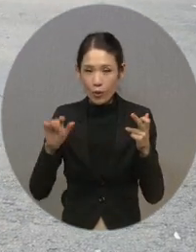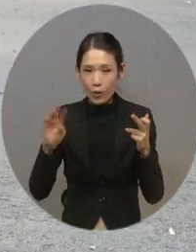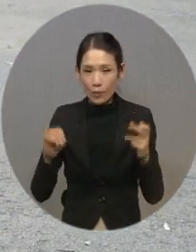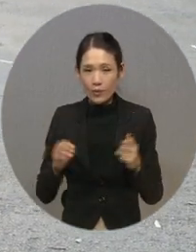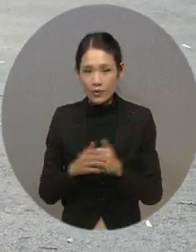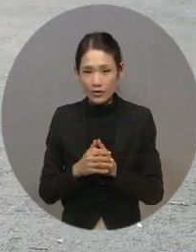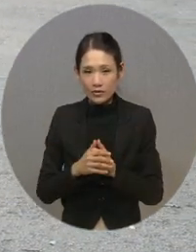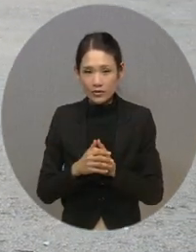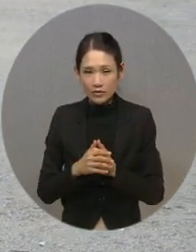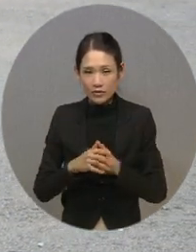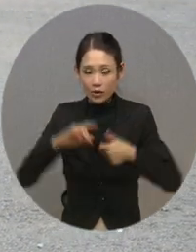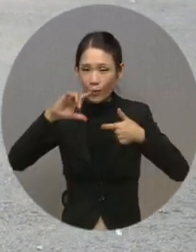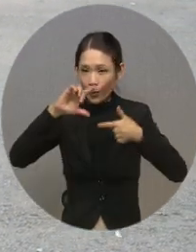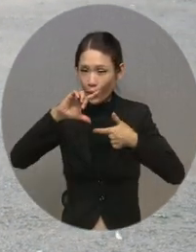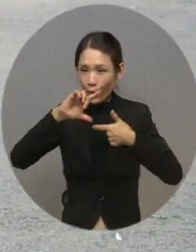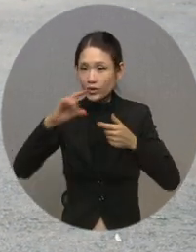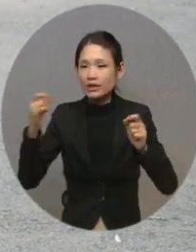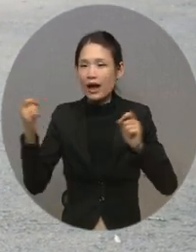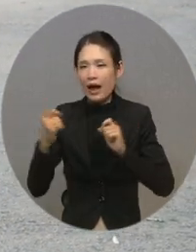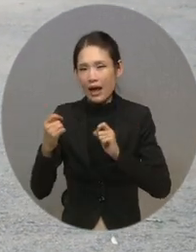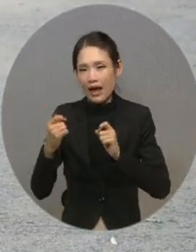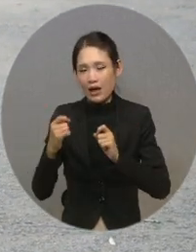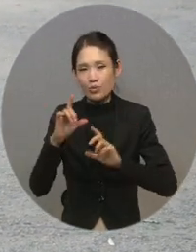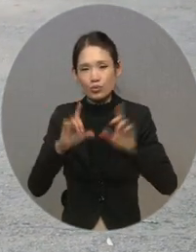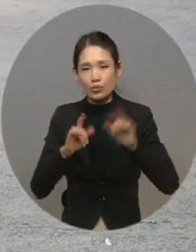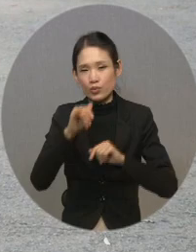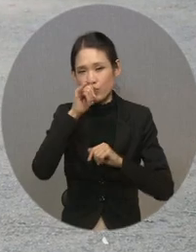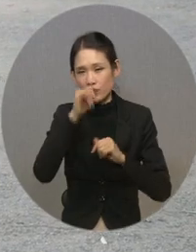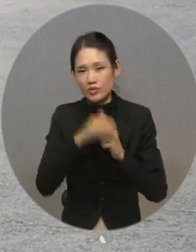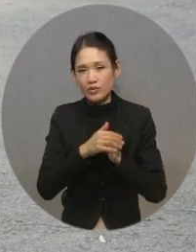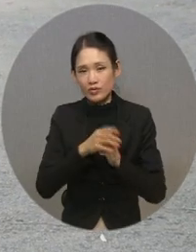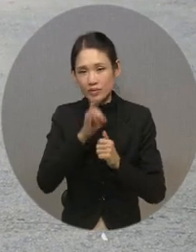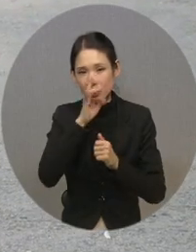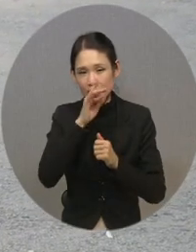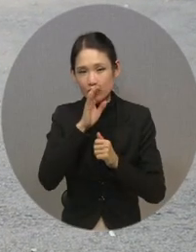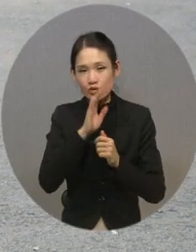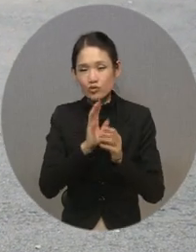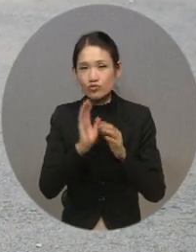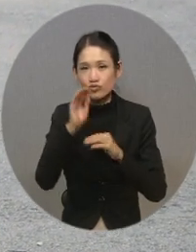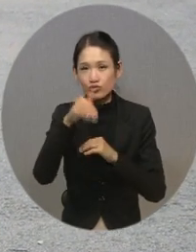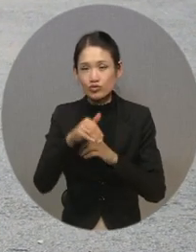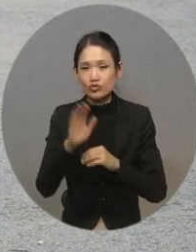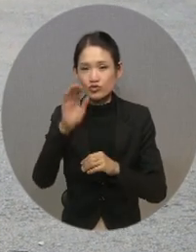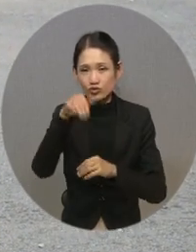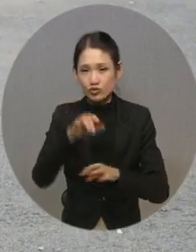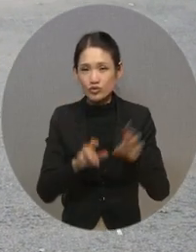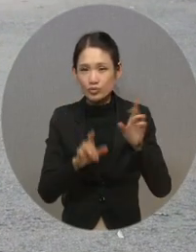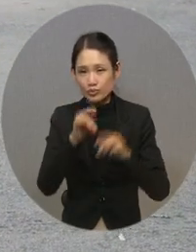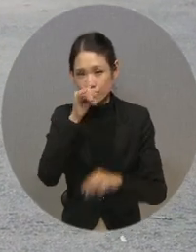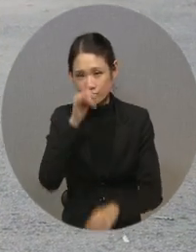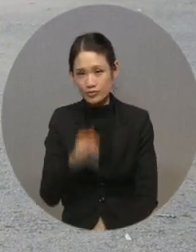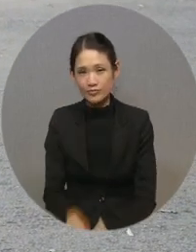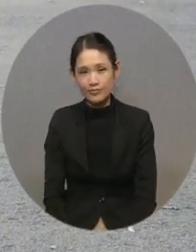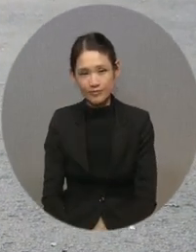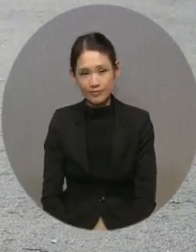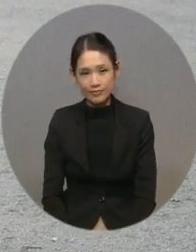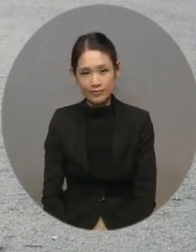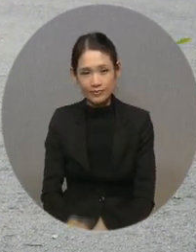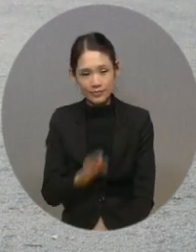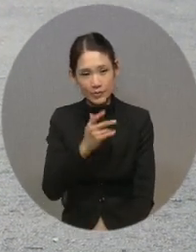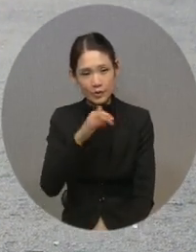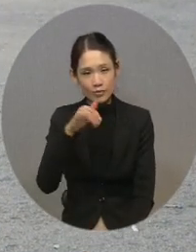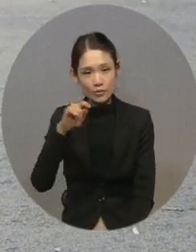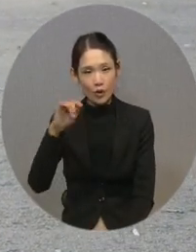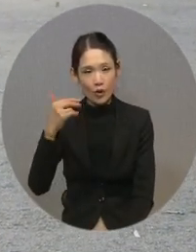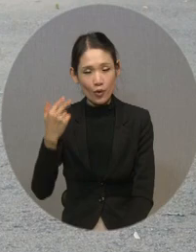거의 정사각형에 가까운 형태로 돼 있어요. 네. 그리고 가운데는 좀 블룩한 곡면인데요. 이 금천교